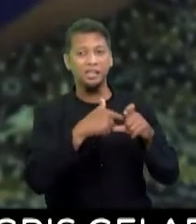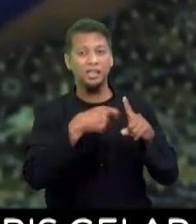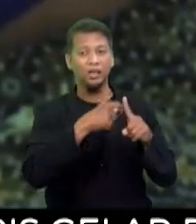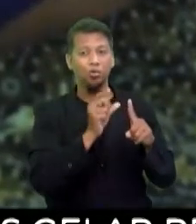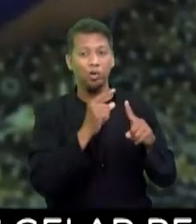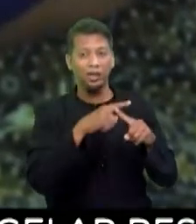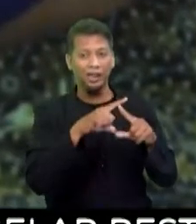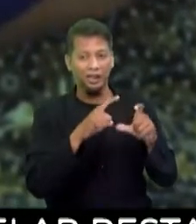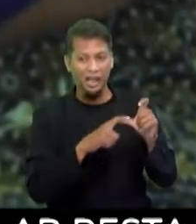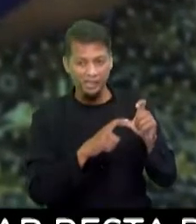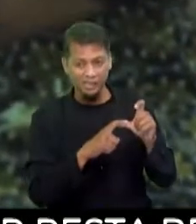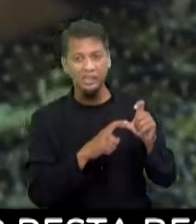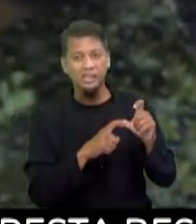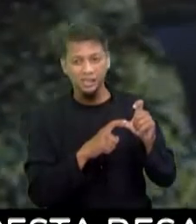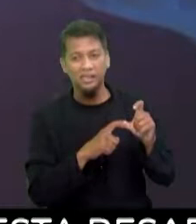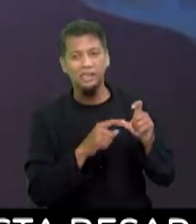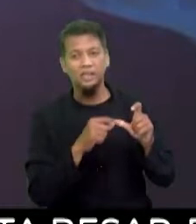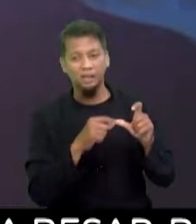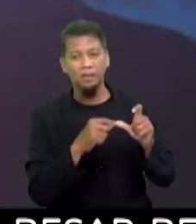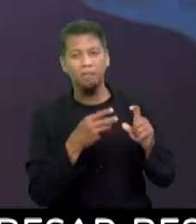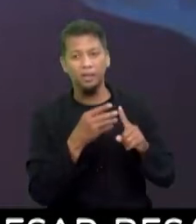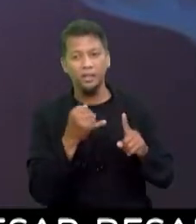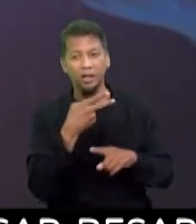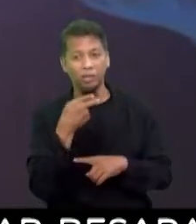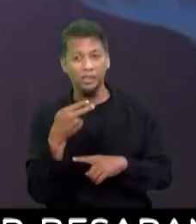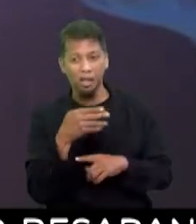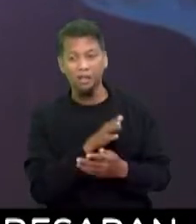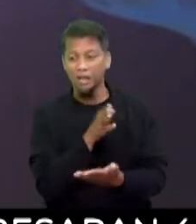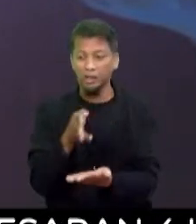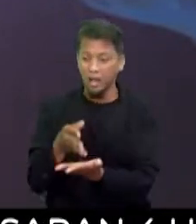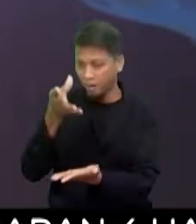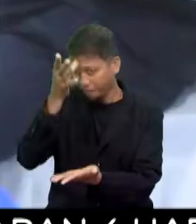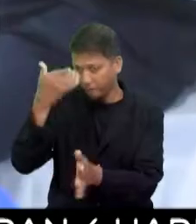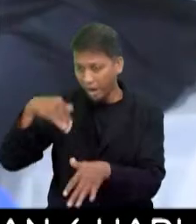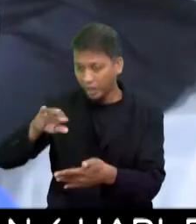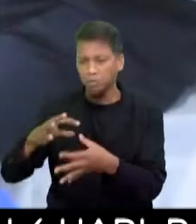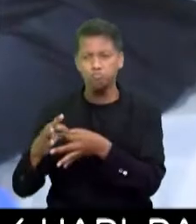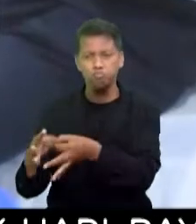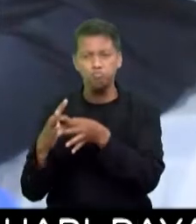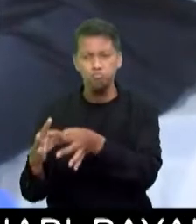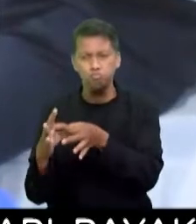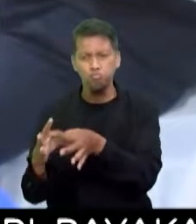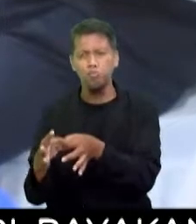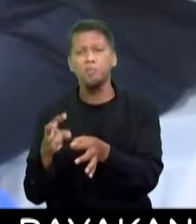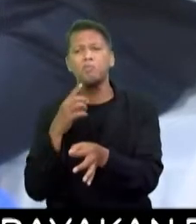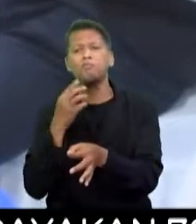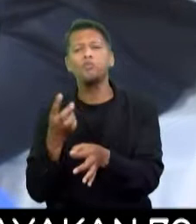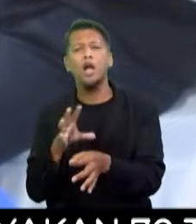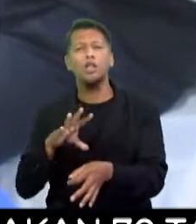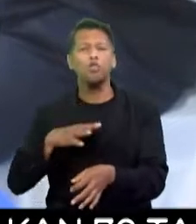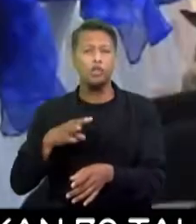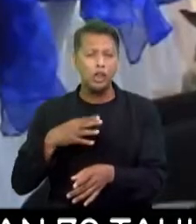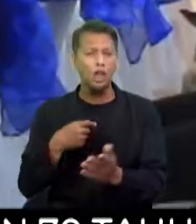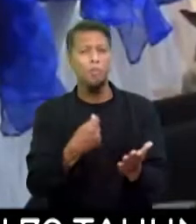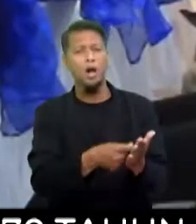Institut Desain dan Bisnis IDB Bali. Galeri investasi ini akan memberikan kemudahan bagi mahasiswa dan dosen mempelajari segala hal terkait industri